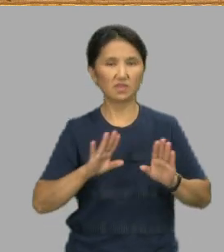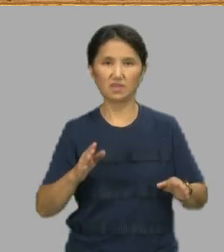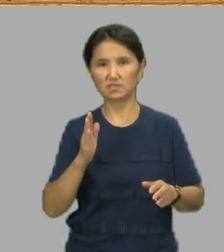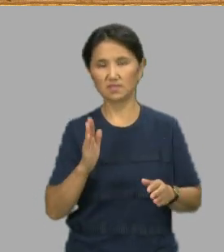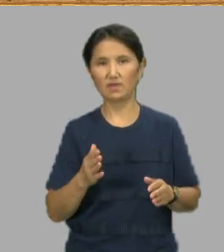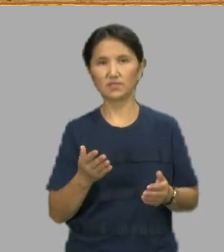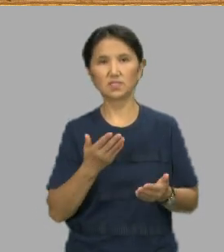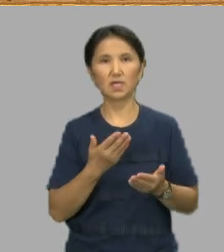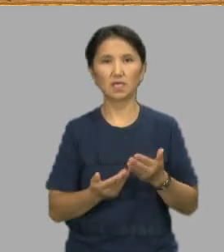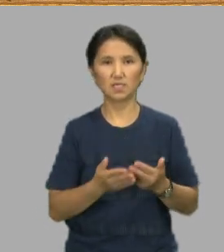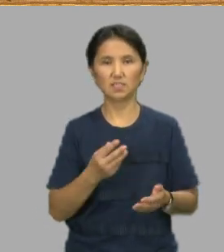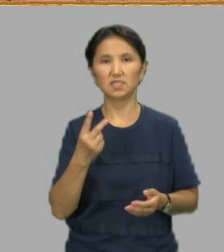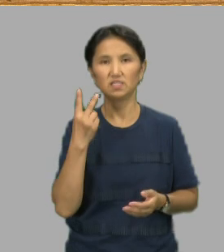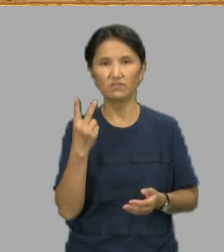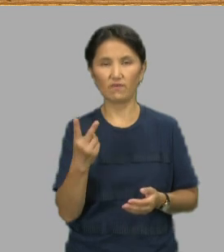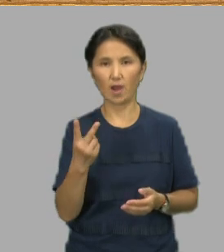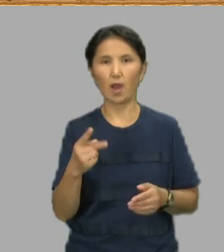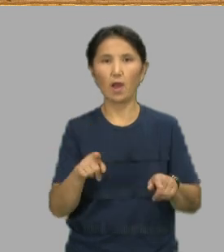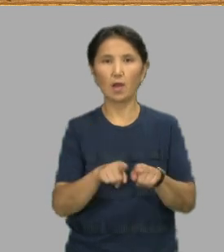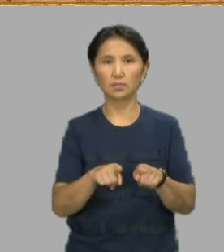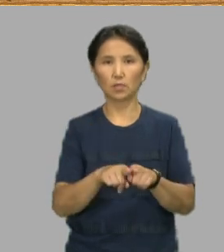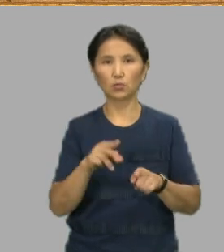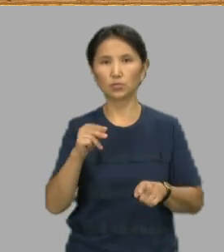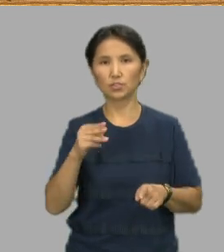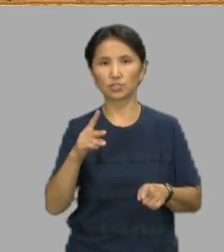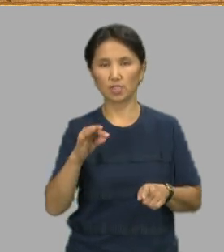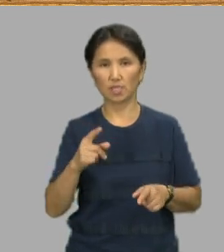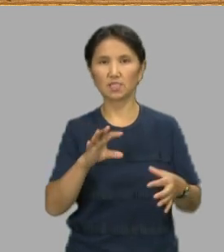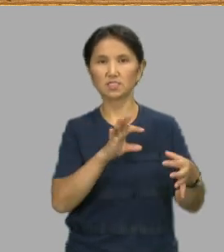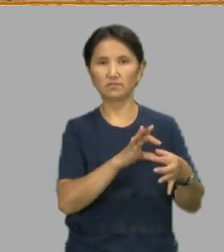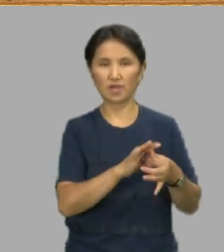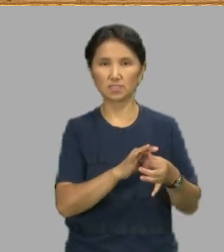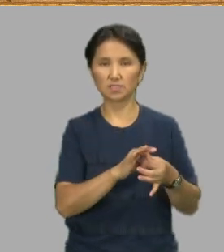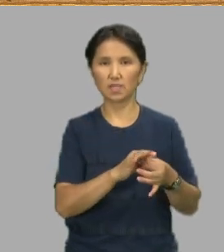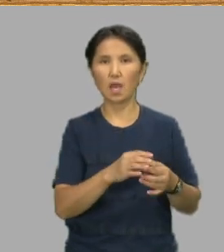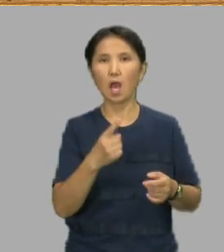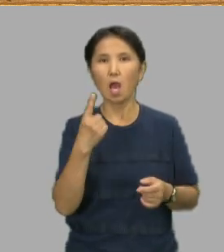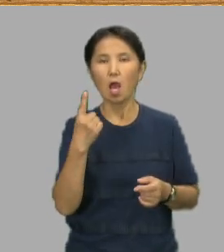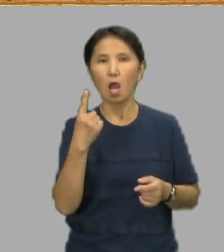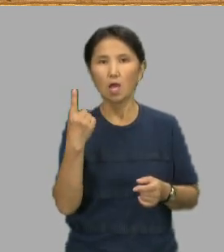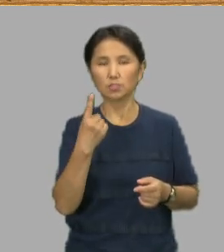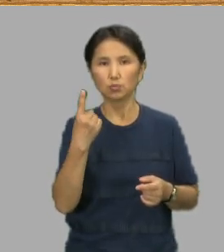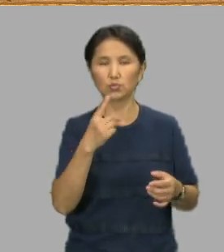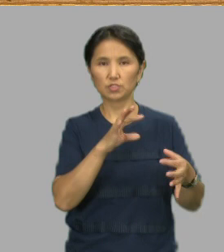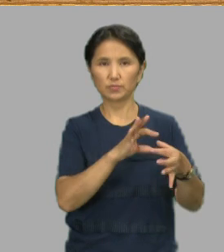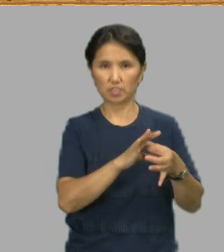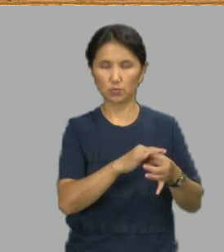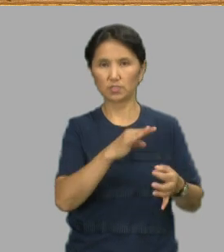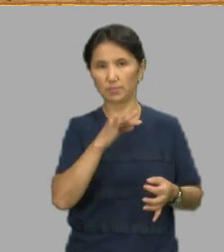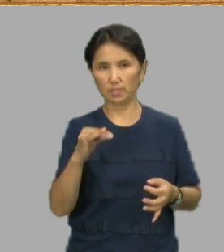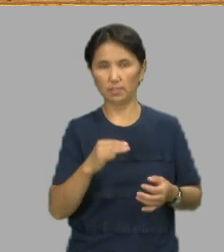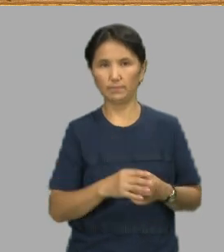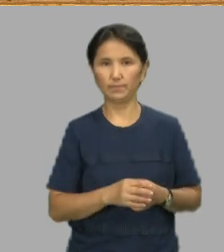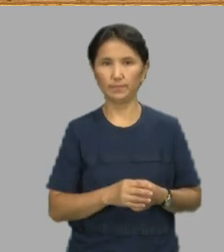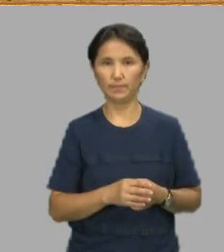Запятая не ставится, если два однородных члена связаны одиночным